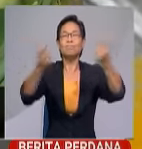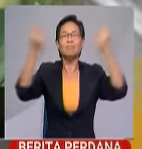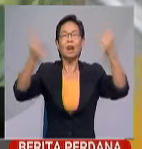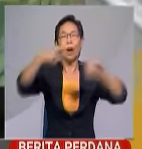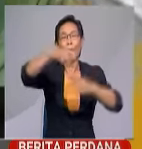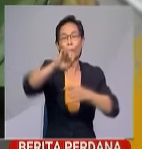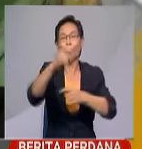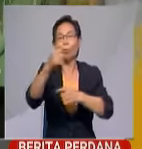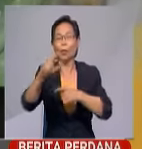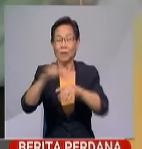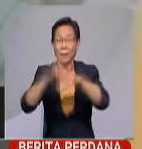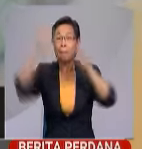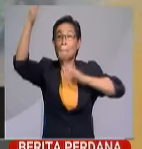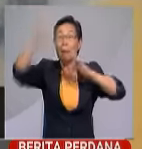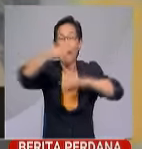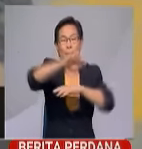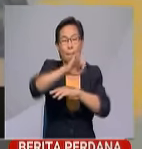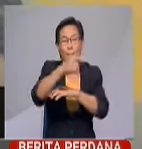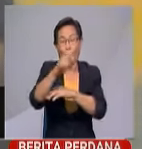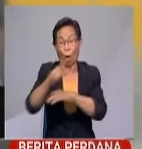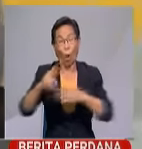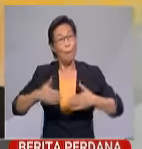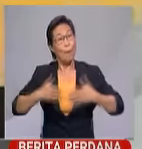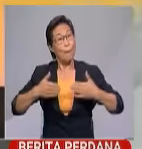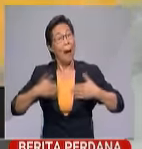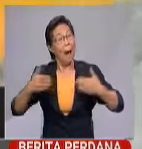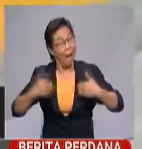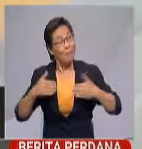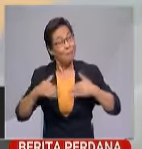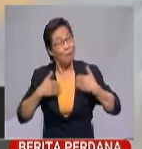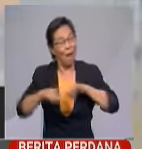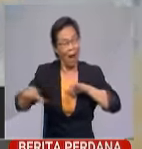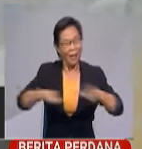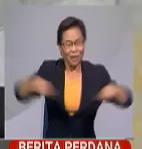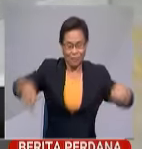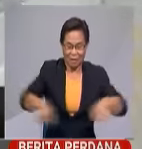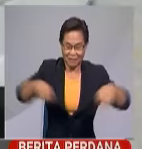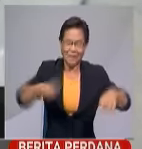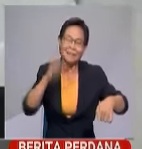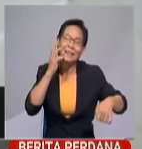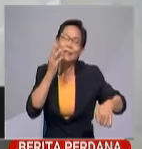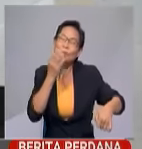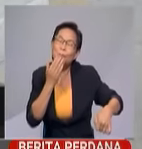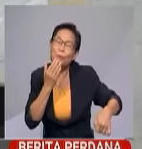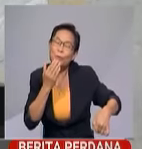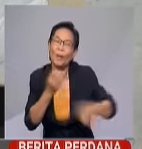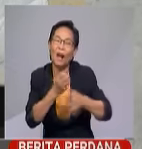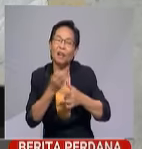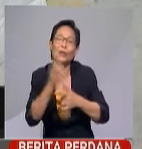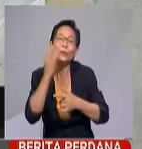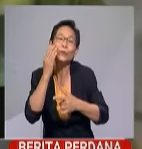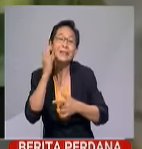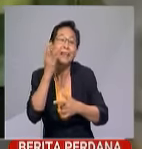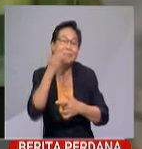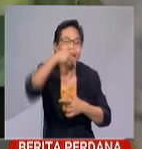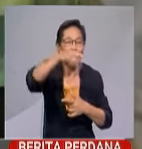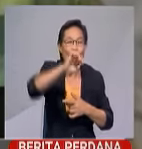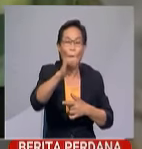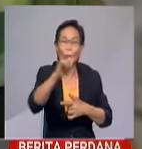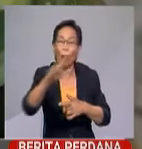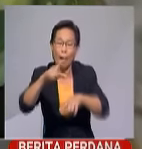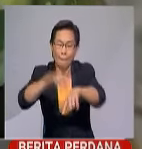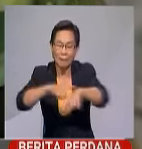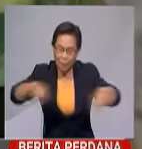negara ini, Ponggal turut dimeriahkan dengan aktiviti memasak nasi manis atau nasi ponggal.